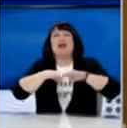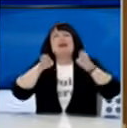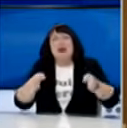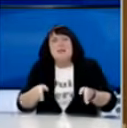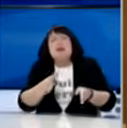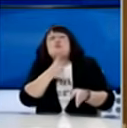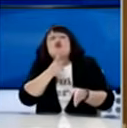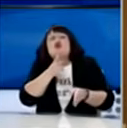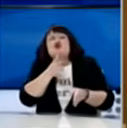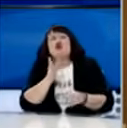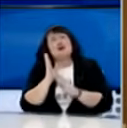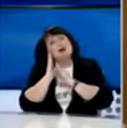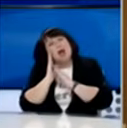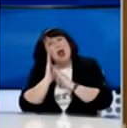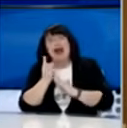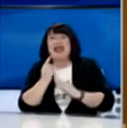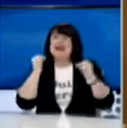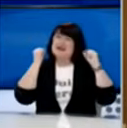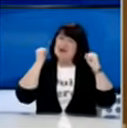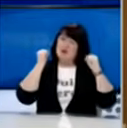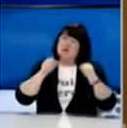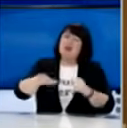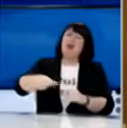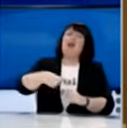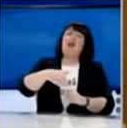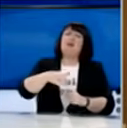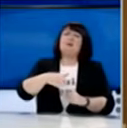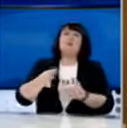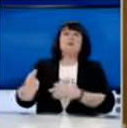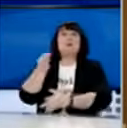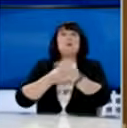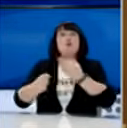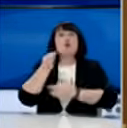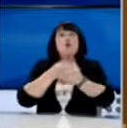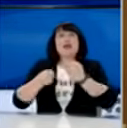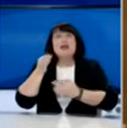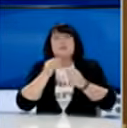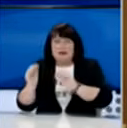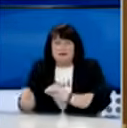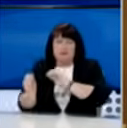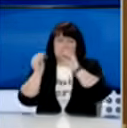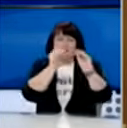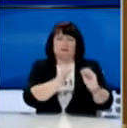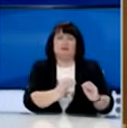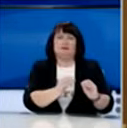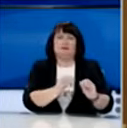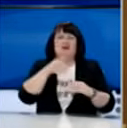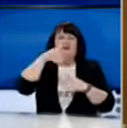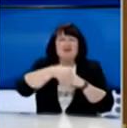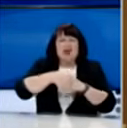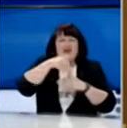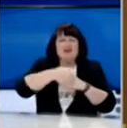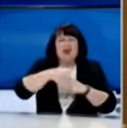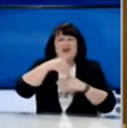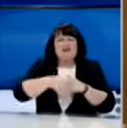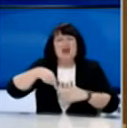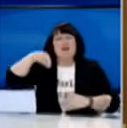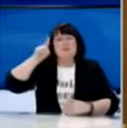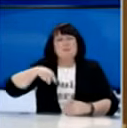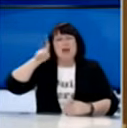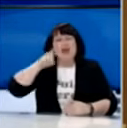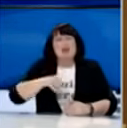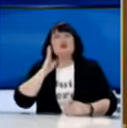τους λέτε ήρωες και τους χειροκροτάτε. Μου αφηγήθηκαν πώς τους πήρανε ξενυχτισμένους επιμέρες